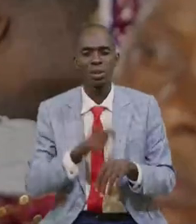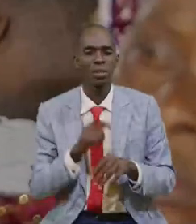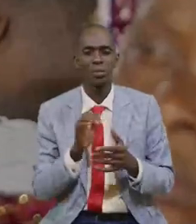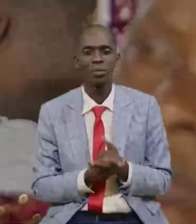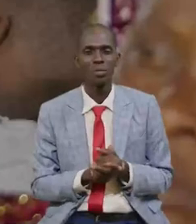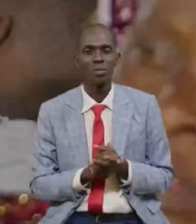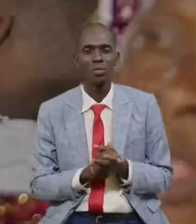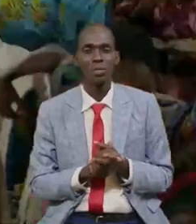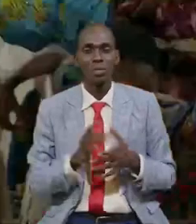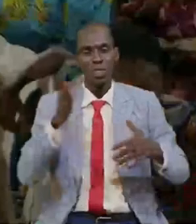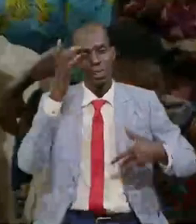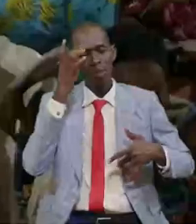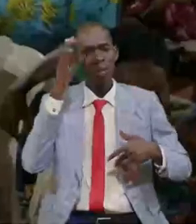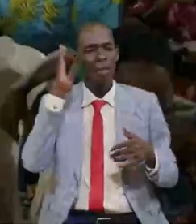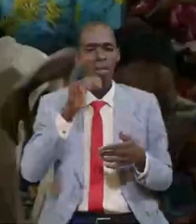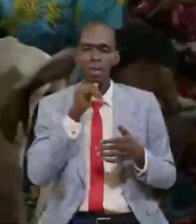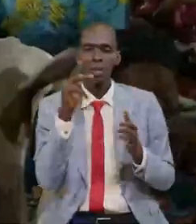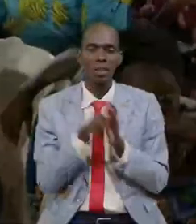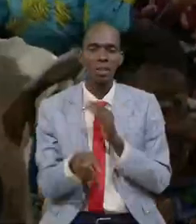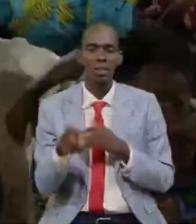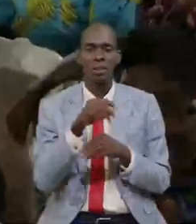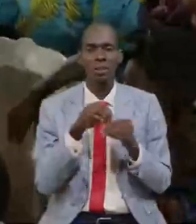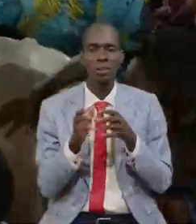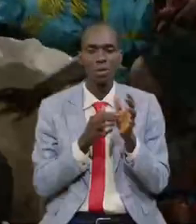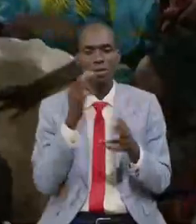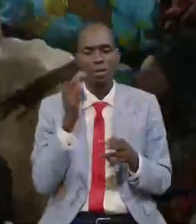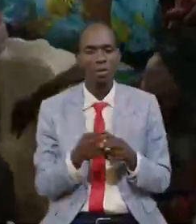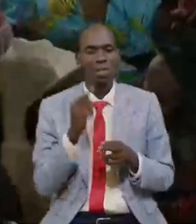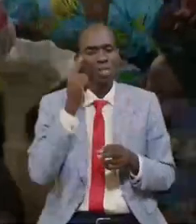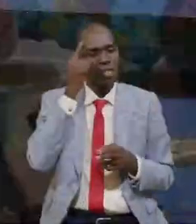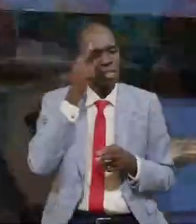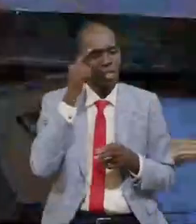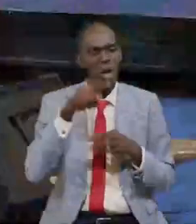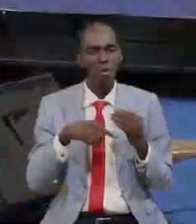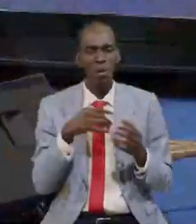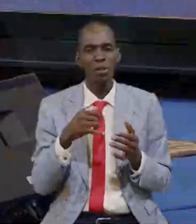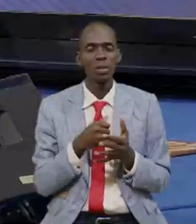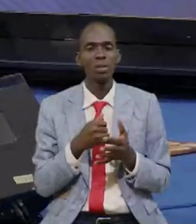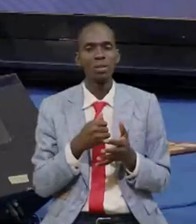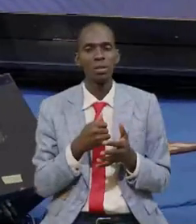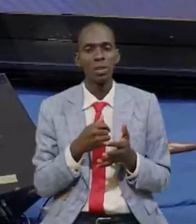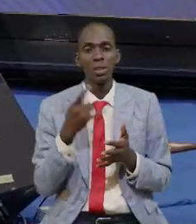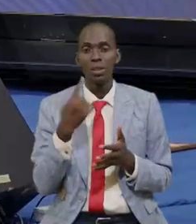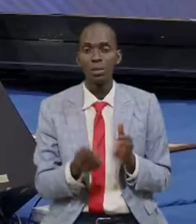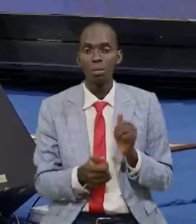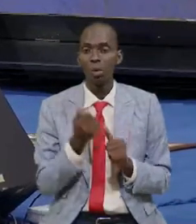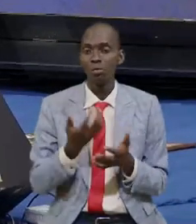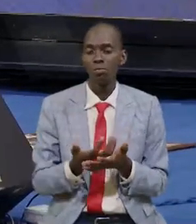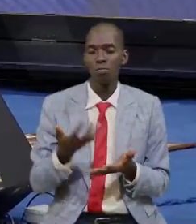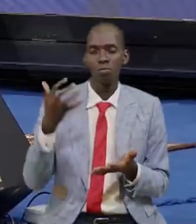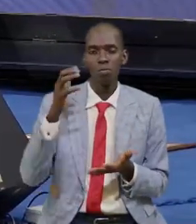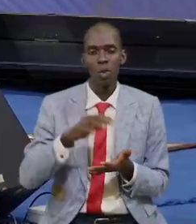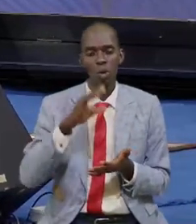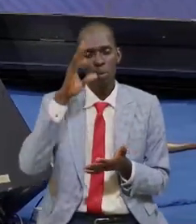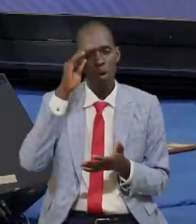moment. La maladie ne va pas vous tuer. Pensez-y. L'homme le plus riche de la